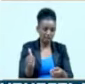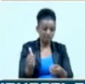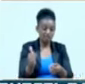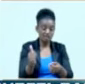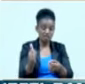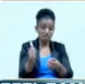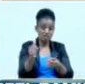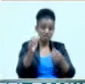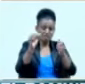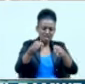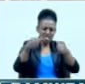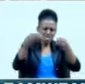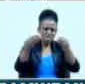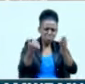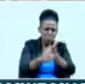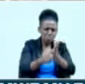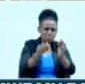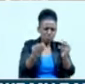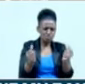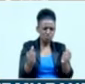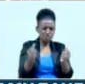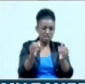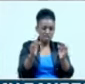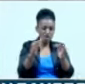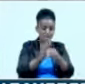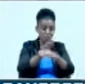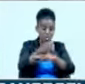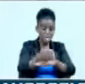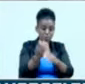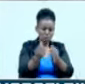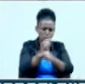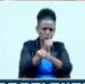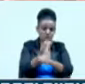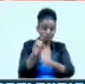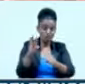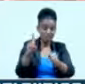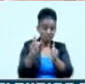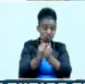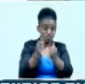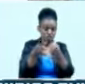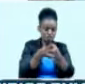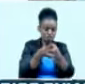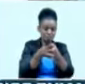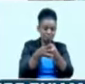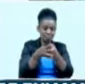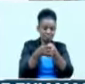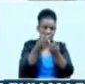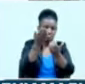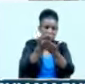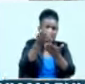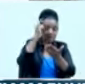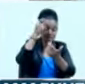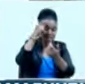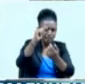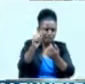ngo nagaragara ibibazo bibashe kubonerwa umuti mu gihe hari abakiringa ku mabwiriza yo kwirinda iki cyorezo cya COVID-19. Icyo bisaba Leta